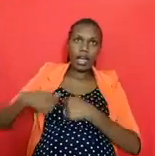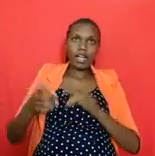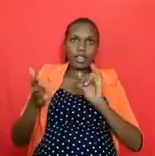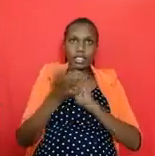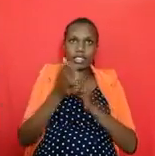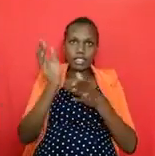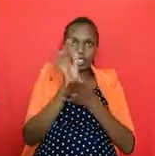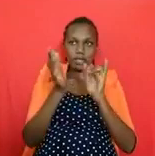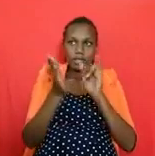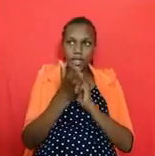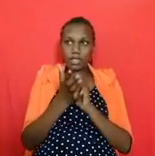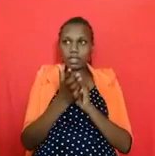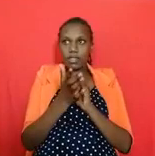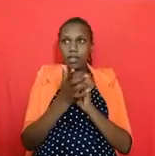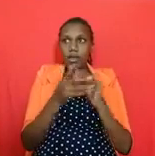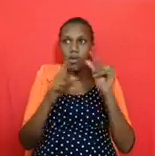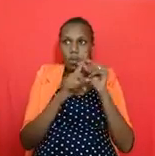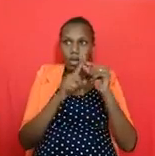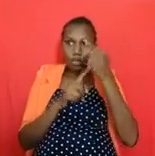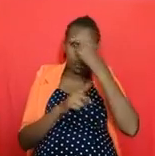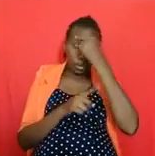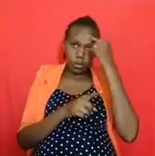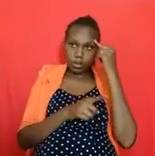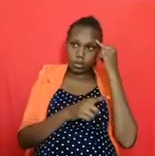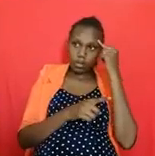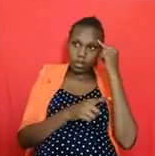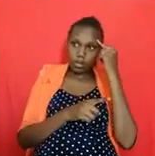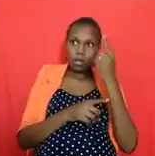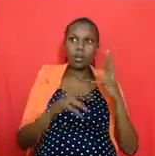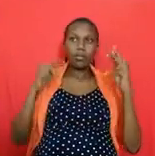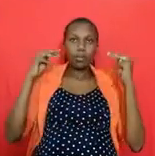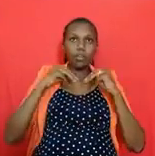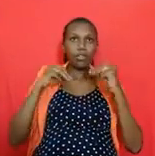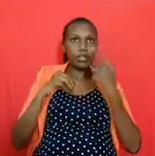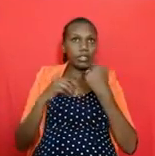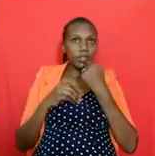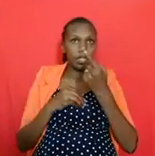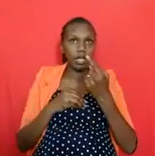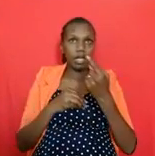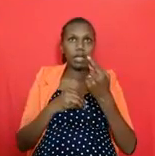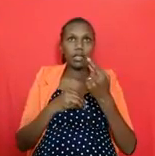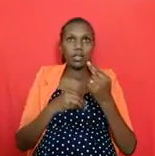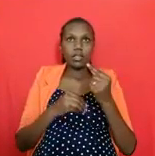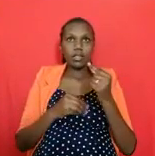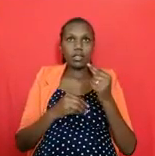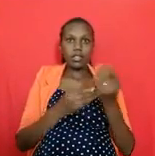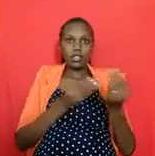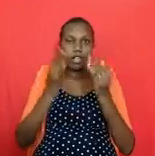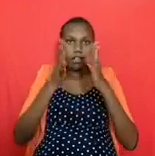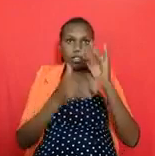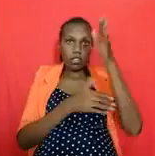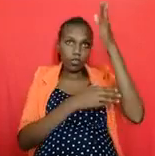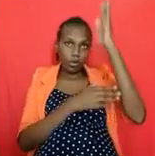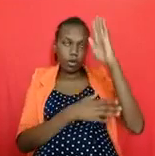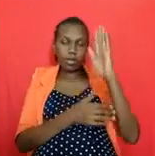kiu tondu provost ni ndugata ya ngai